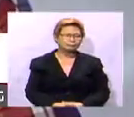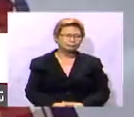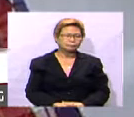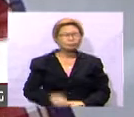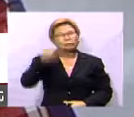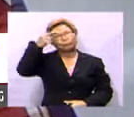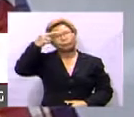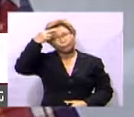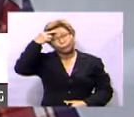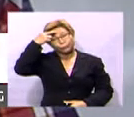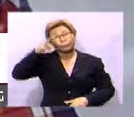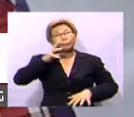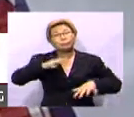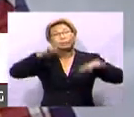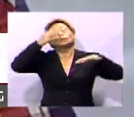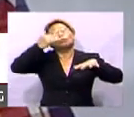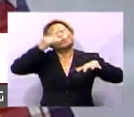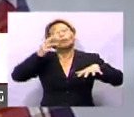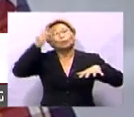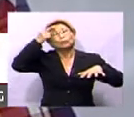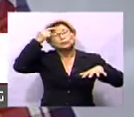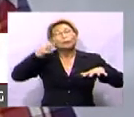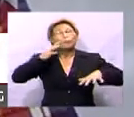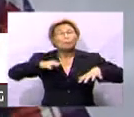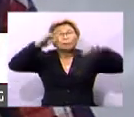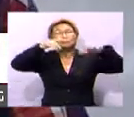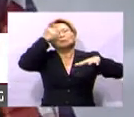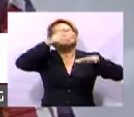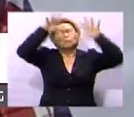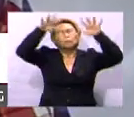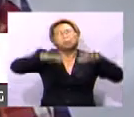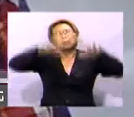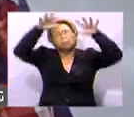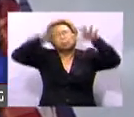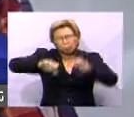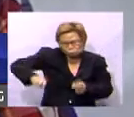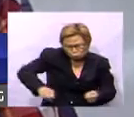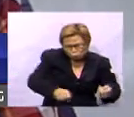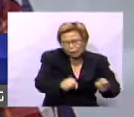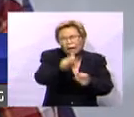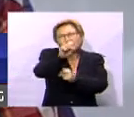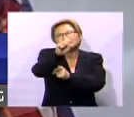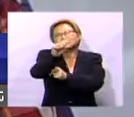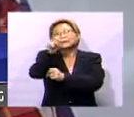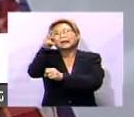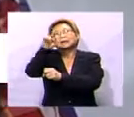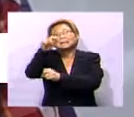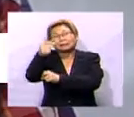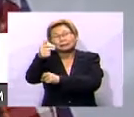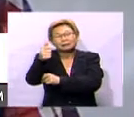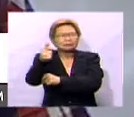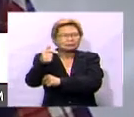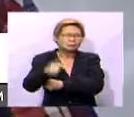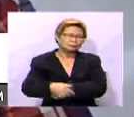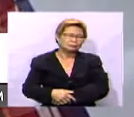Punca banjir pada kali ini adalah hujan yang lebatlah yang melibatkan Sungai Sadang. Tindakan yang dibuat di peringkat daerah